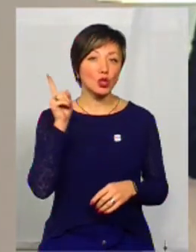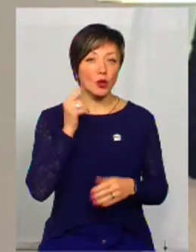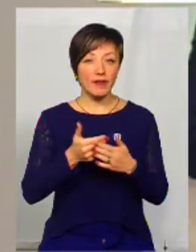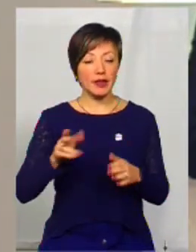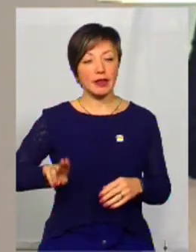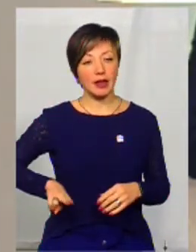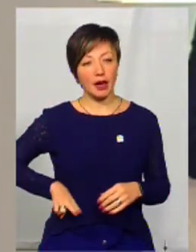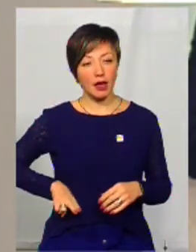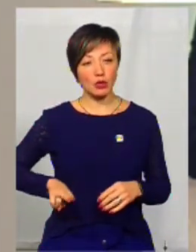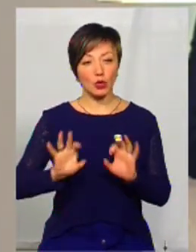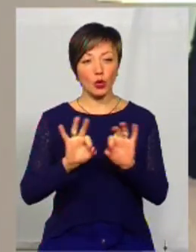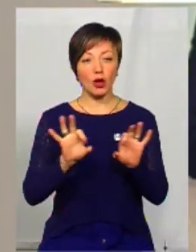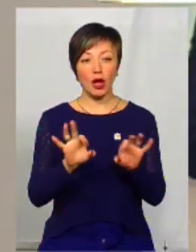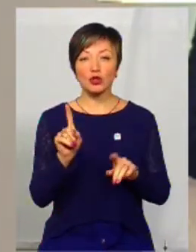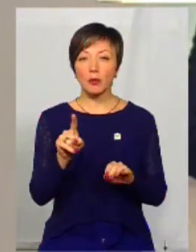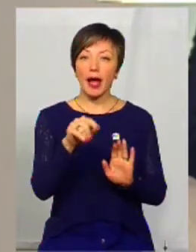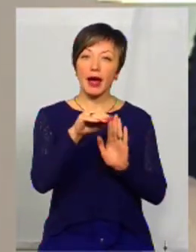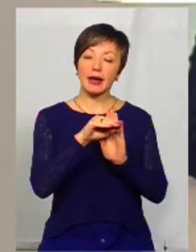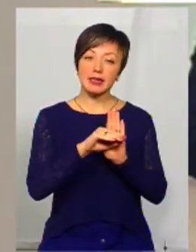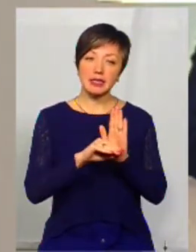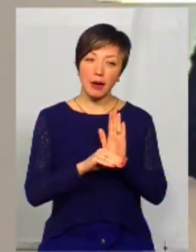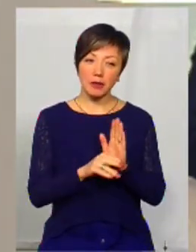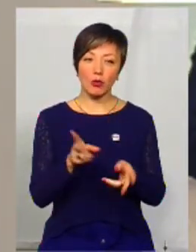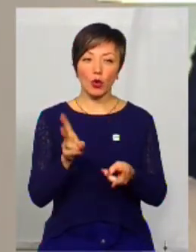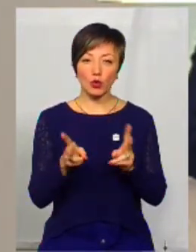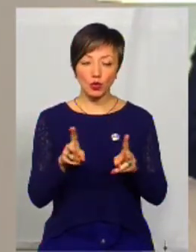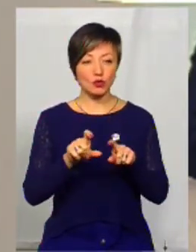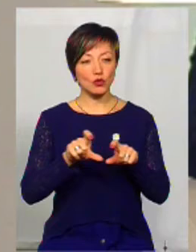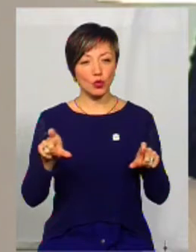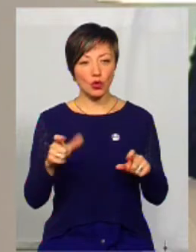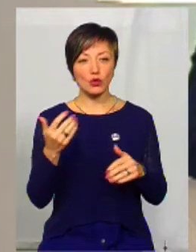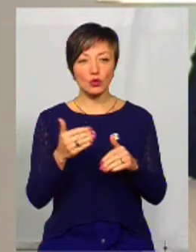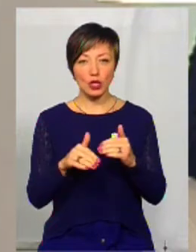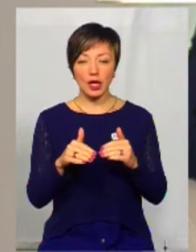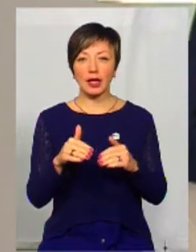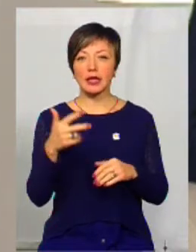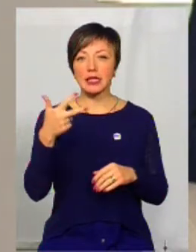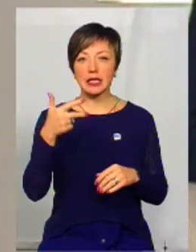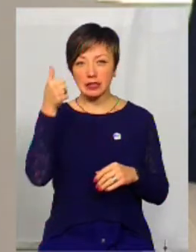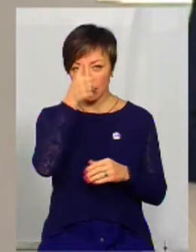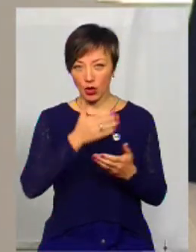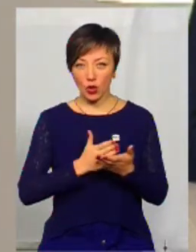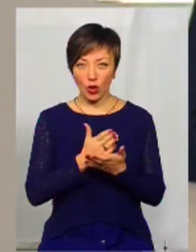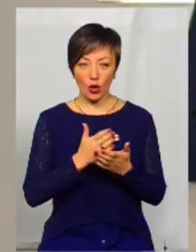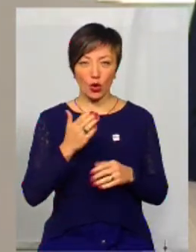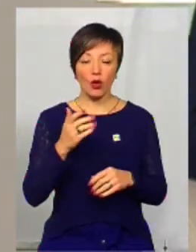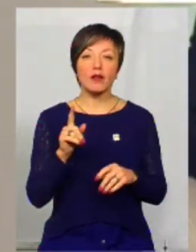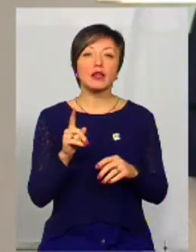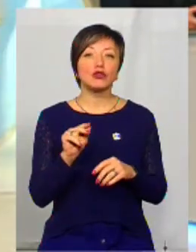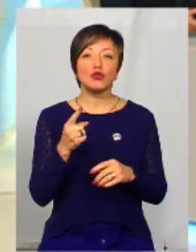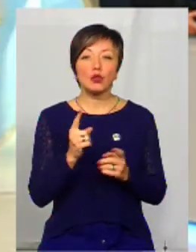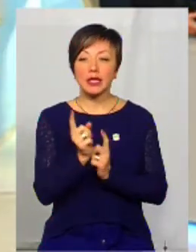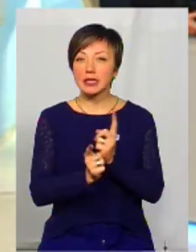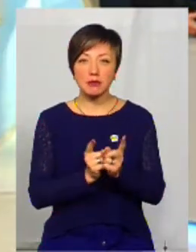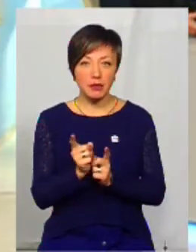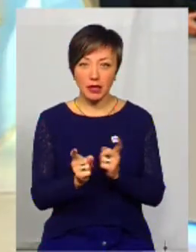директора, що тим рецептам, по яким готують в школі, вже майже 30 років. От, чи чому їх ніхто